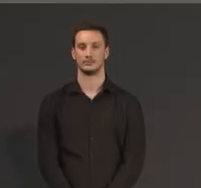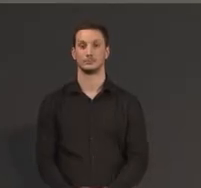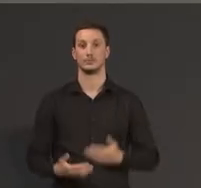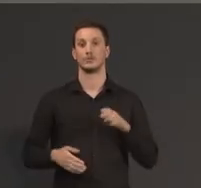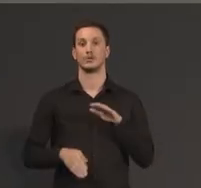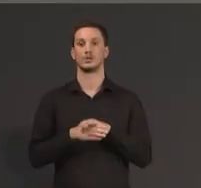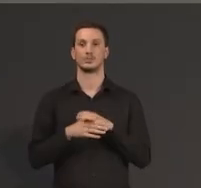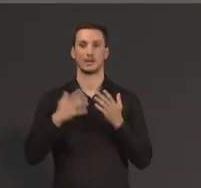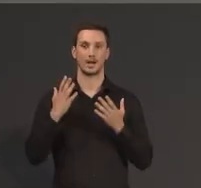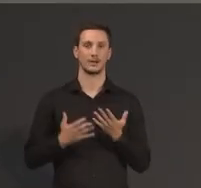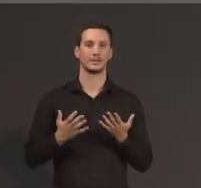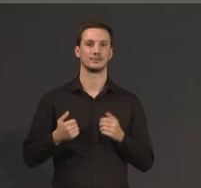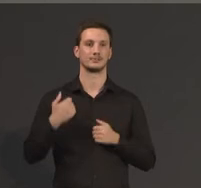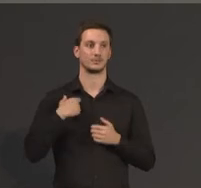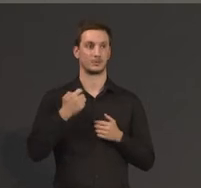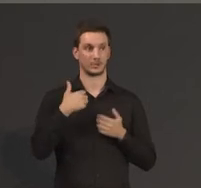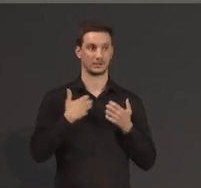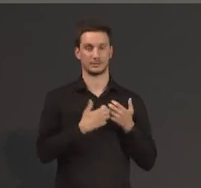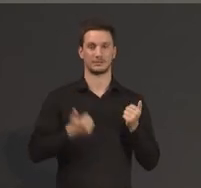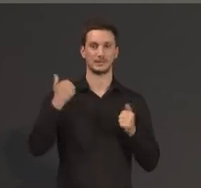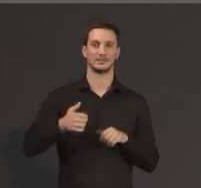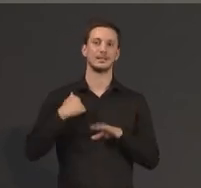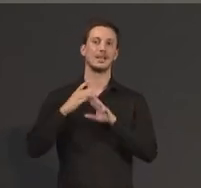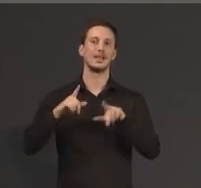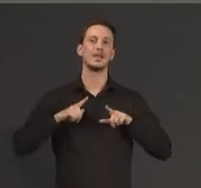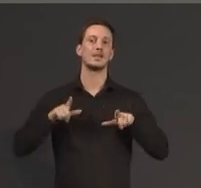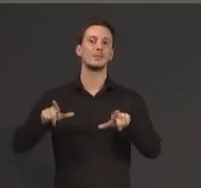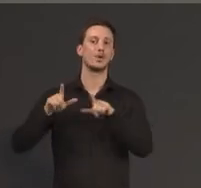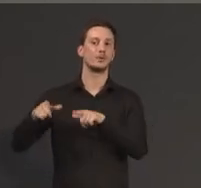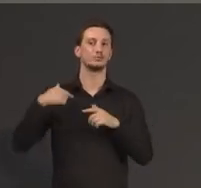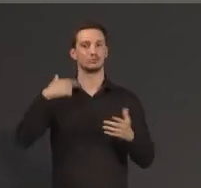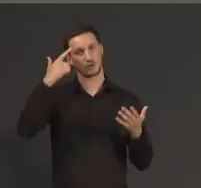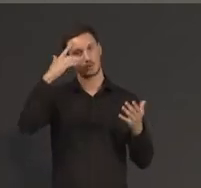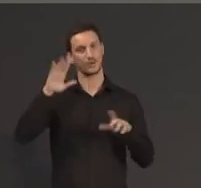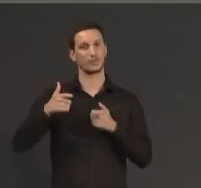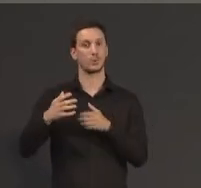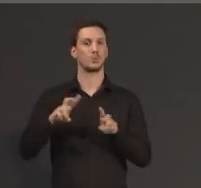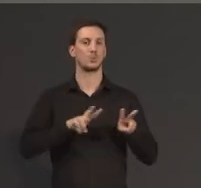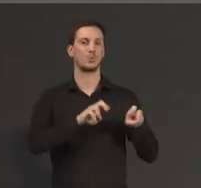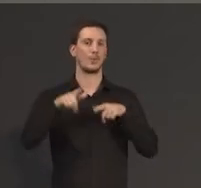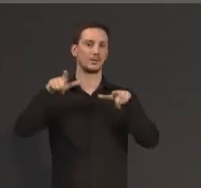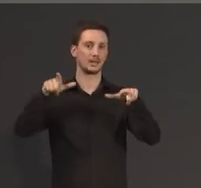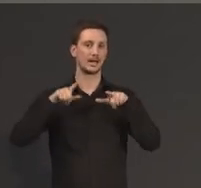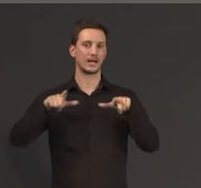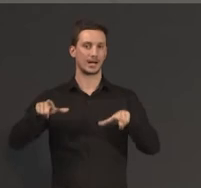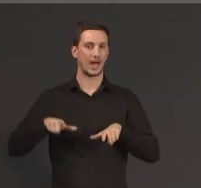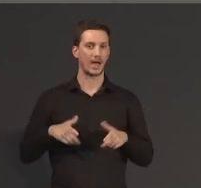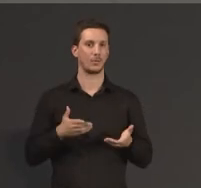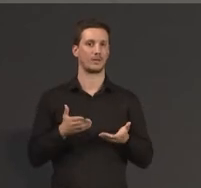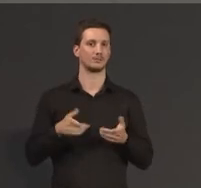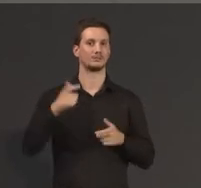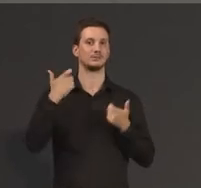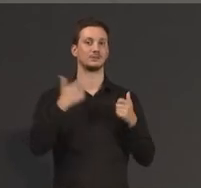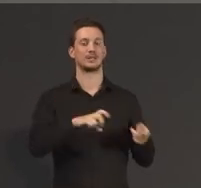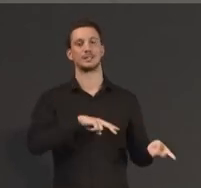Continuem, i estarem una estona més llarga, amb els diplomes commemoratius als nous graduats i graduades